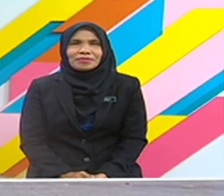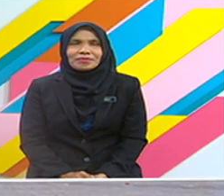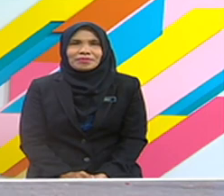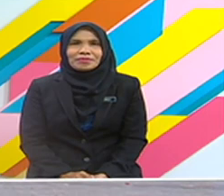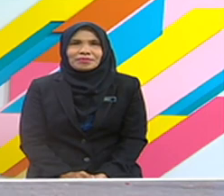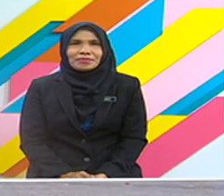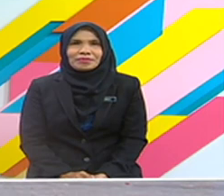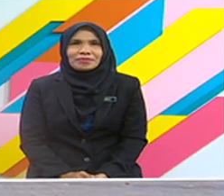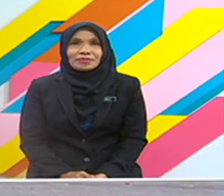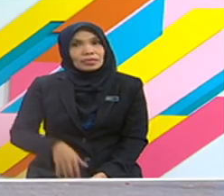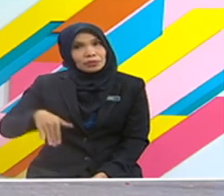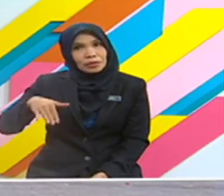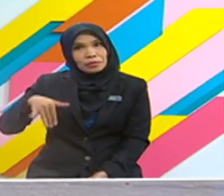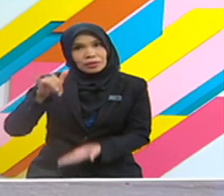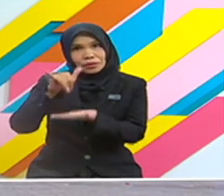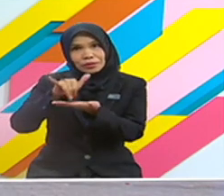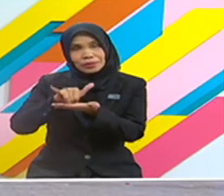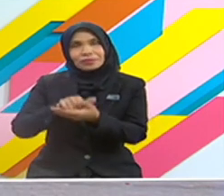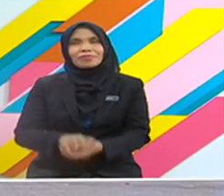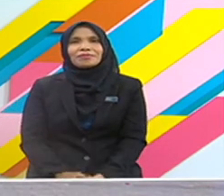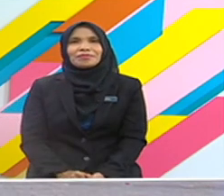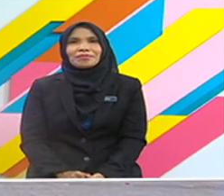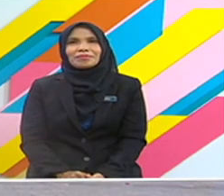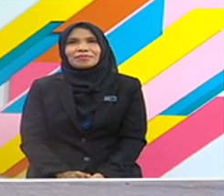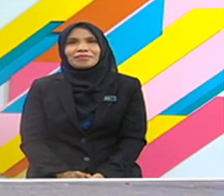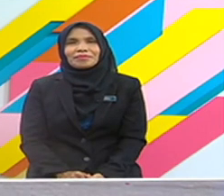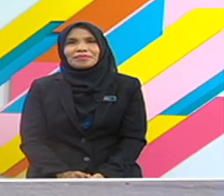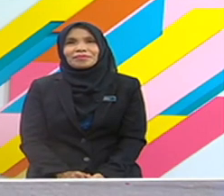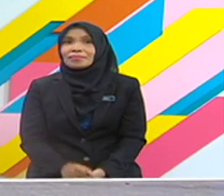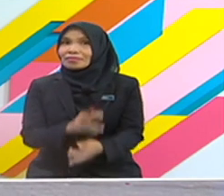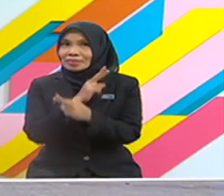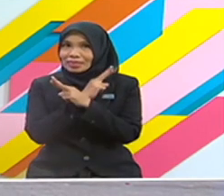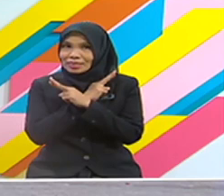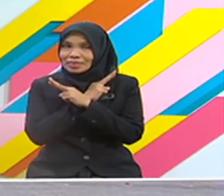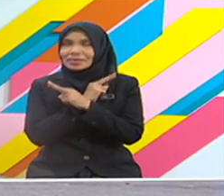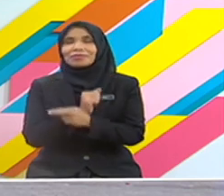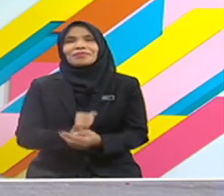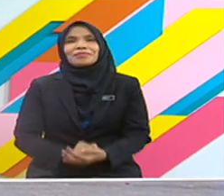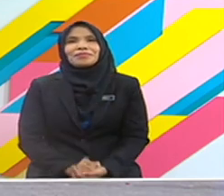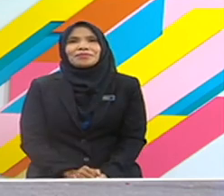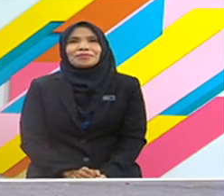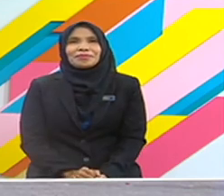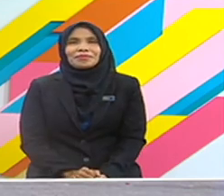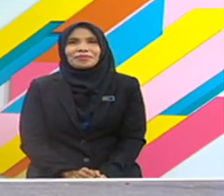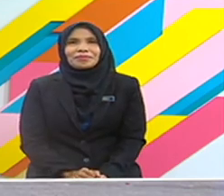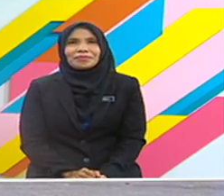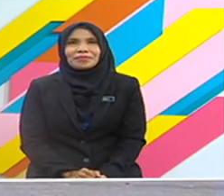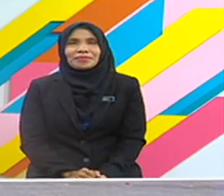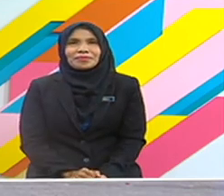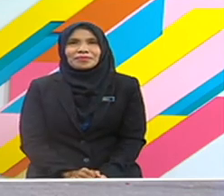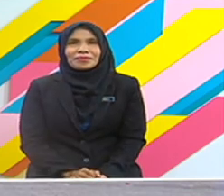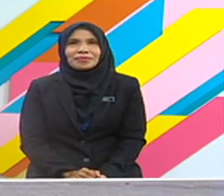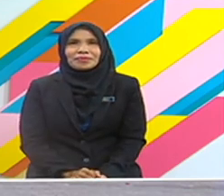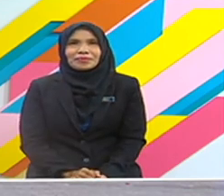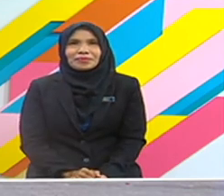nanti. Tapi sebelum tu kita nak berehat seketika. Kembali lagi bersama kami di Mahir Didik TV